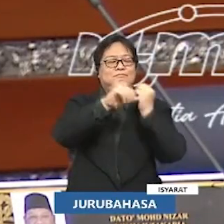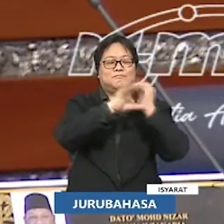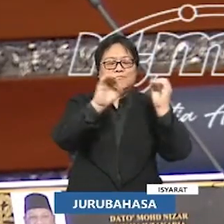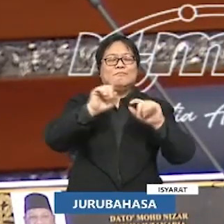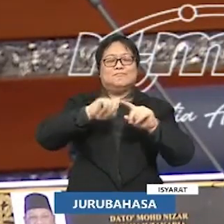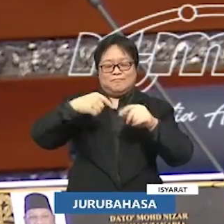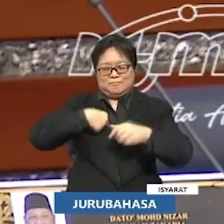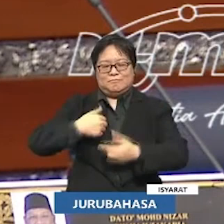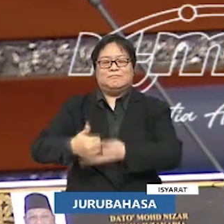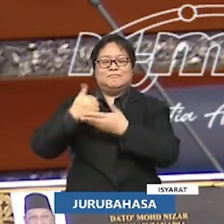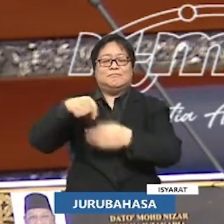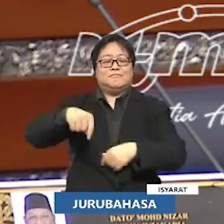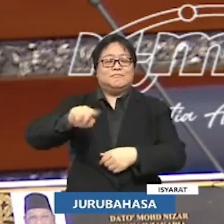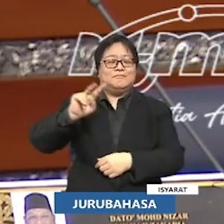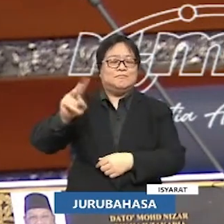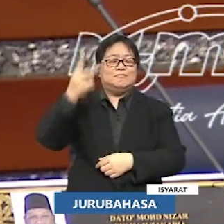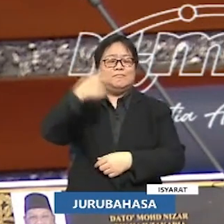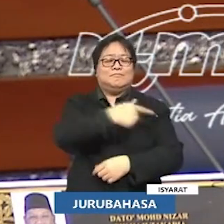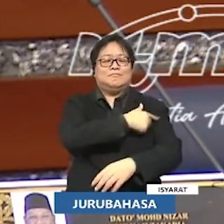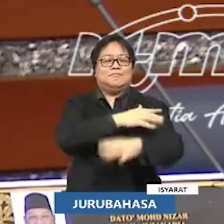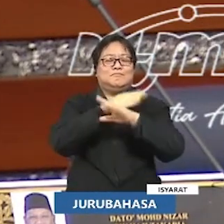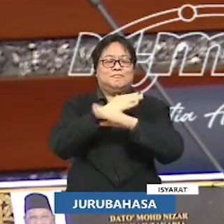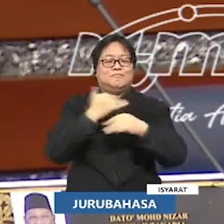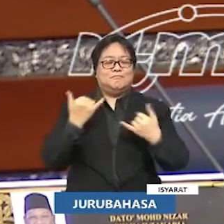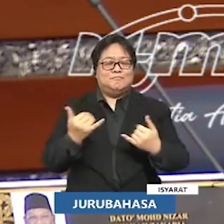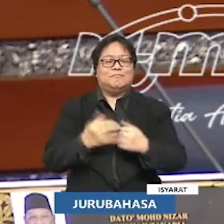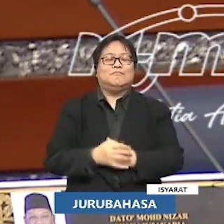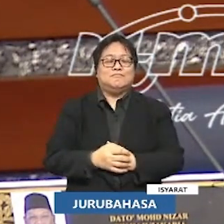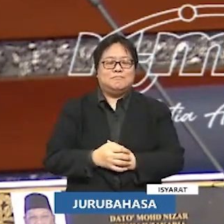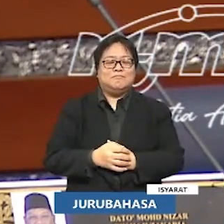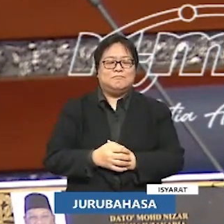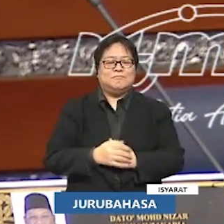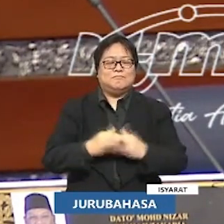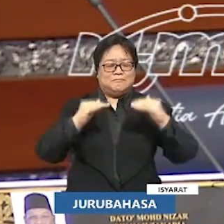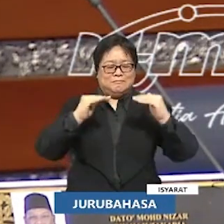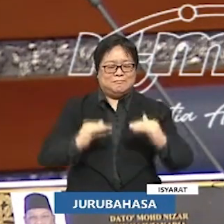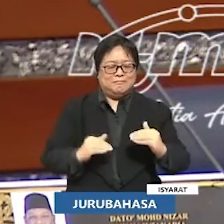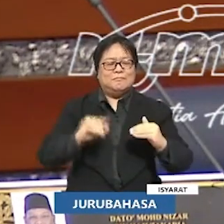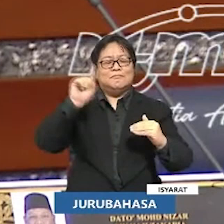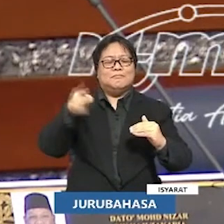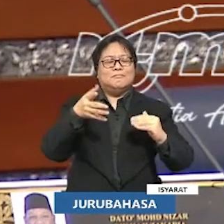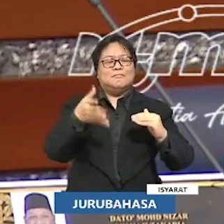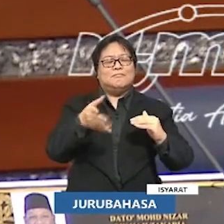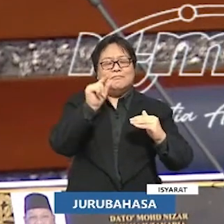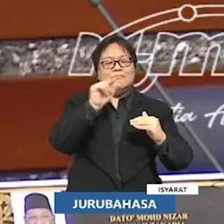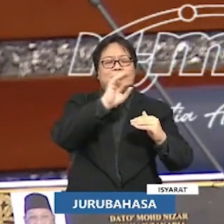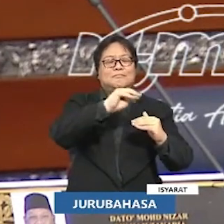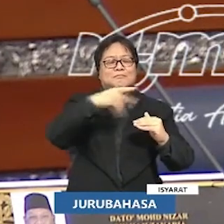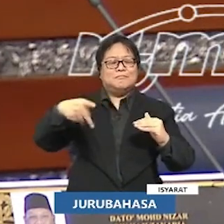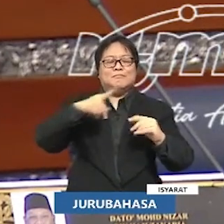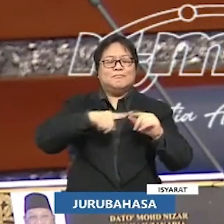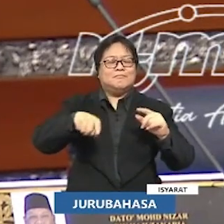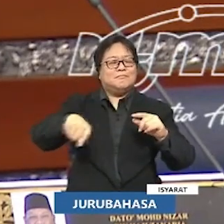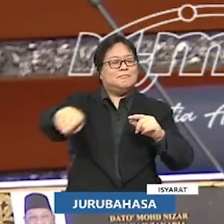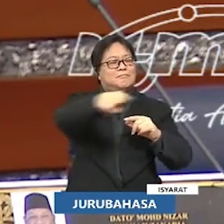kempen. Sekarang ni second dose Penggalak sedang berada di bingkit bawah. Hanya sedikit saja ahli parlimen, jadi